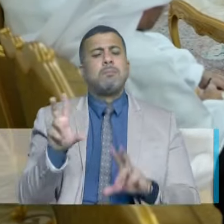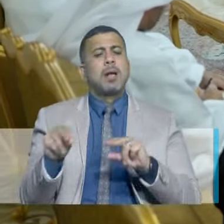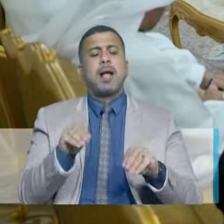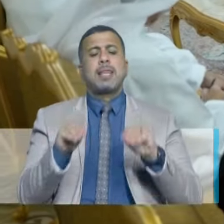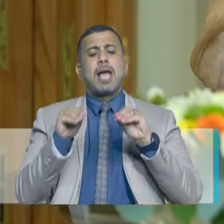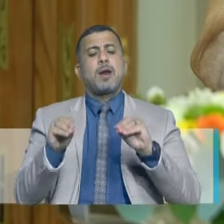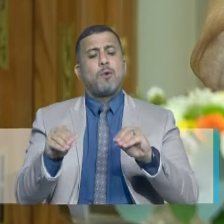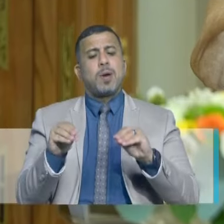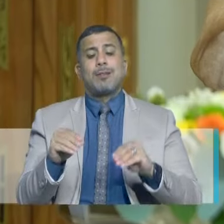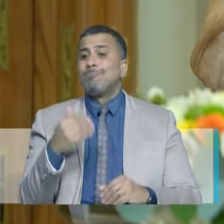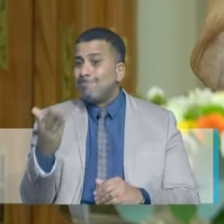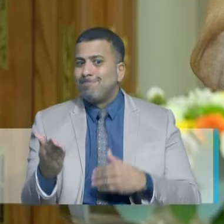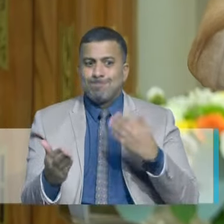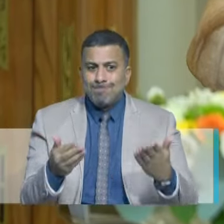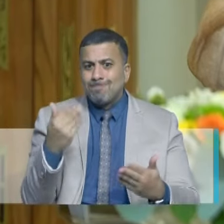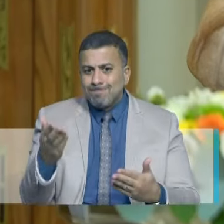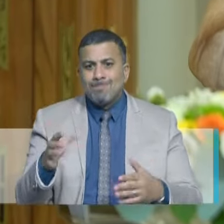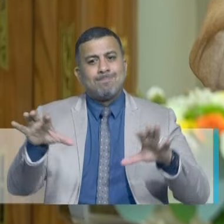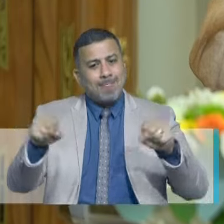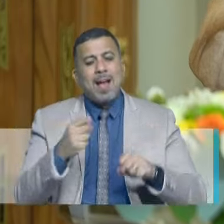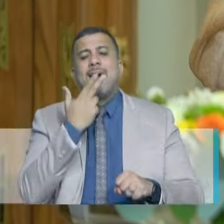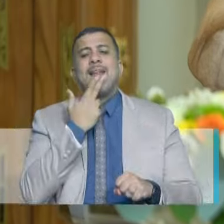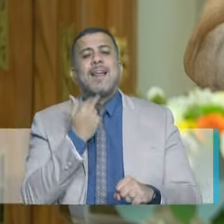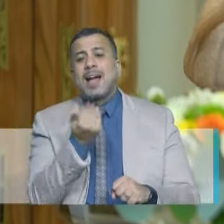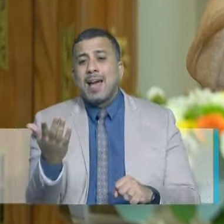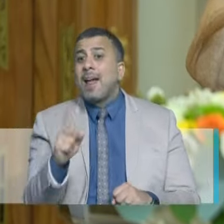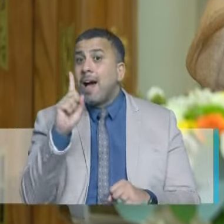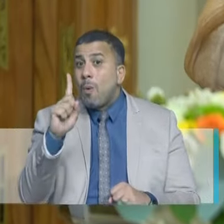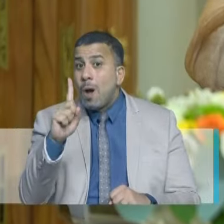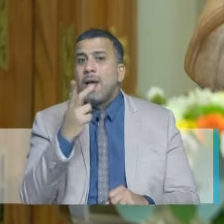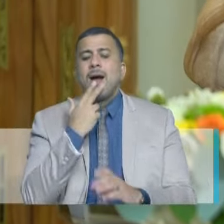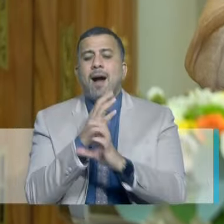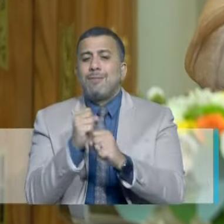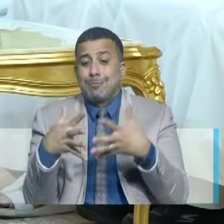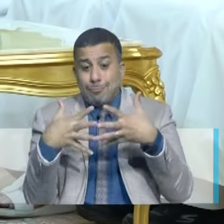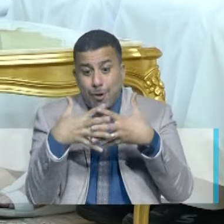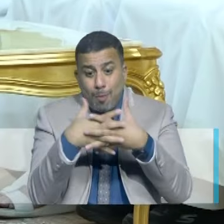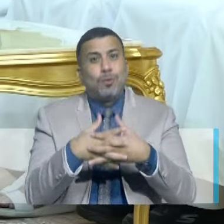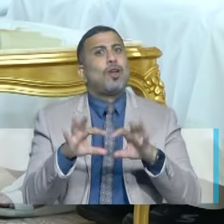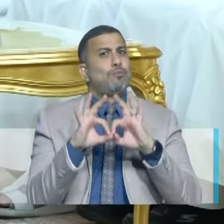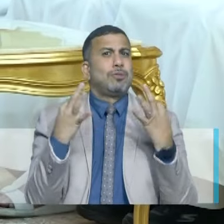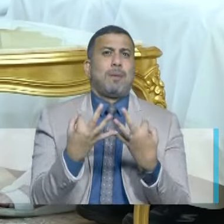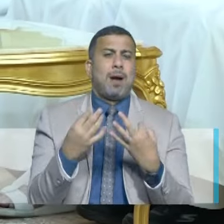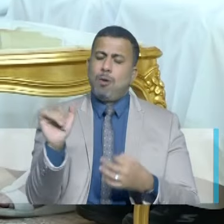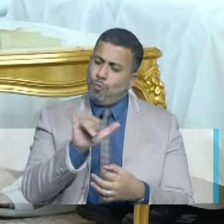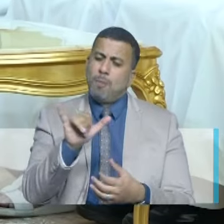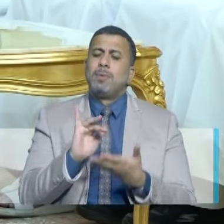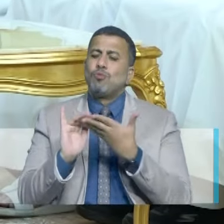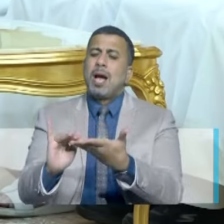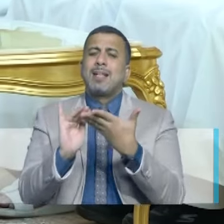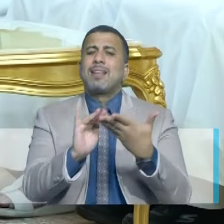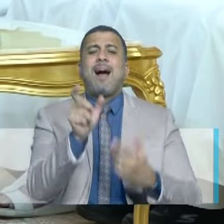تربويين وموجهين يسعون بين الناس بالخير اولا للحفاظ على ترابط المجتمع وضروره مساعده